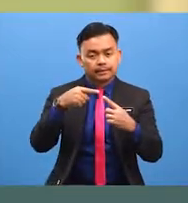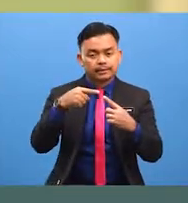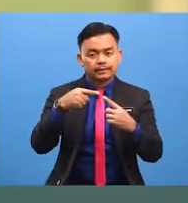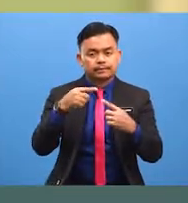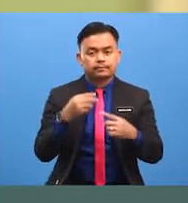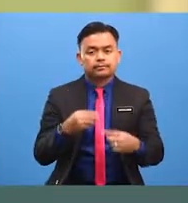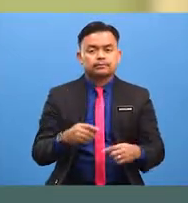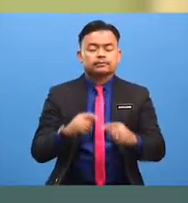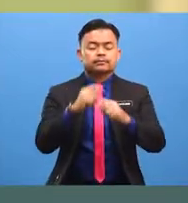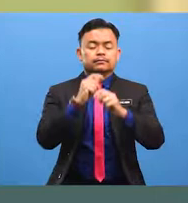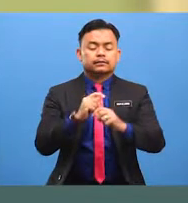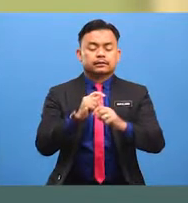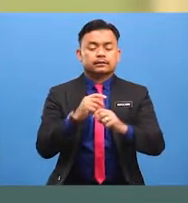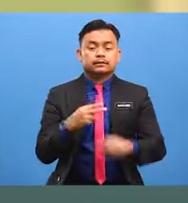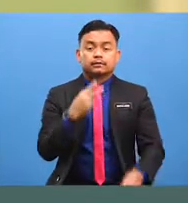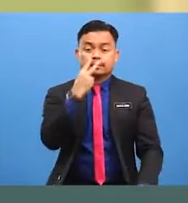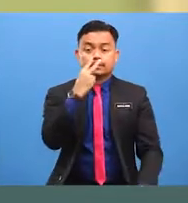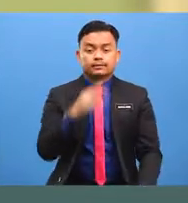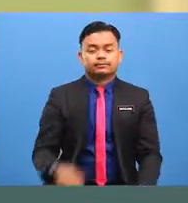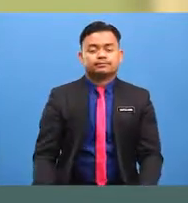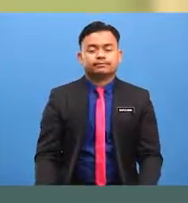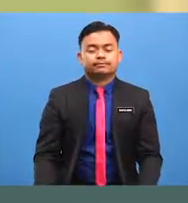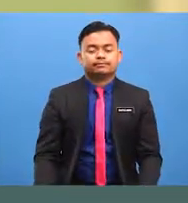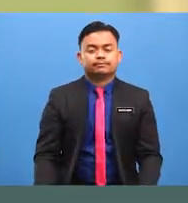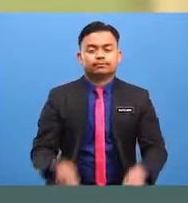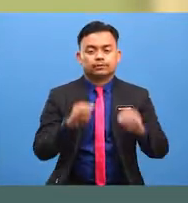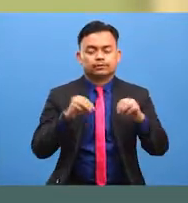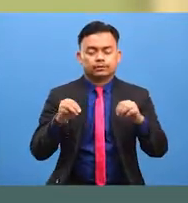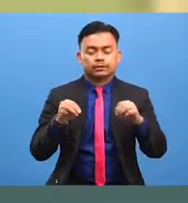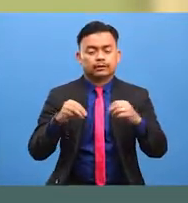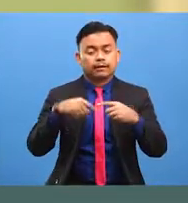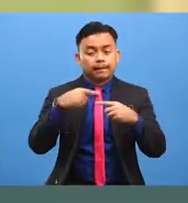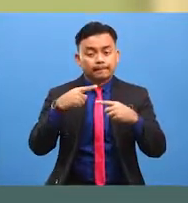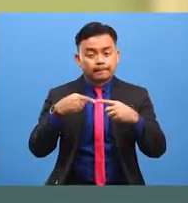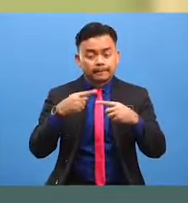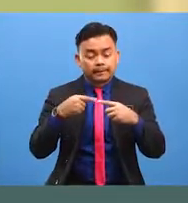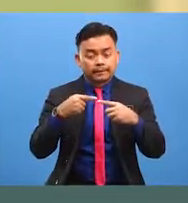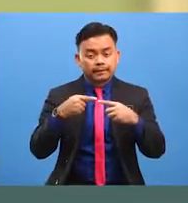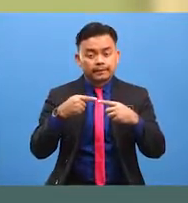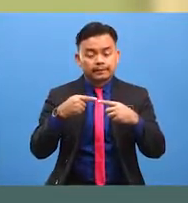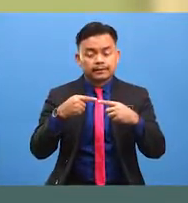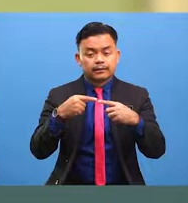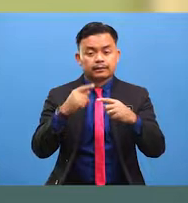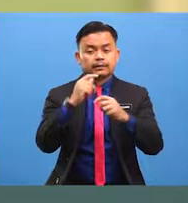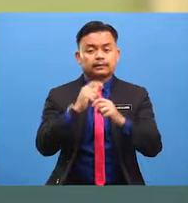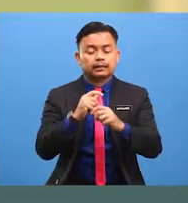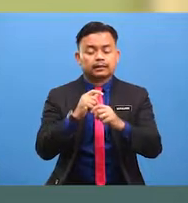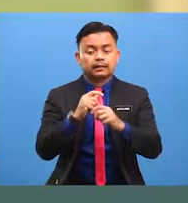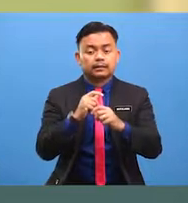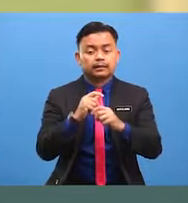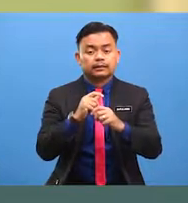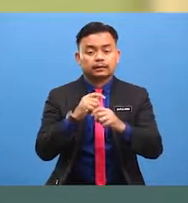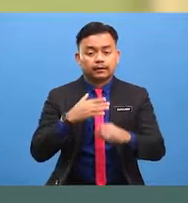Murid-murid, apabila kita menahan nafas, badan kita masih lagi menghasilkan karbon